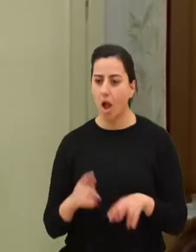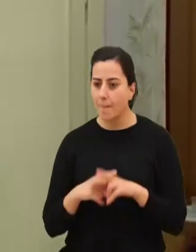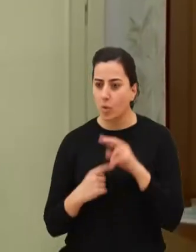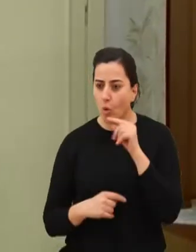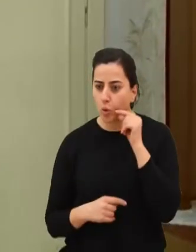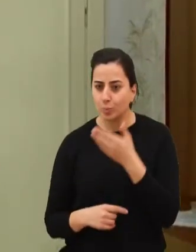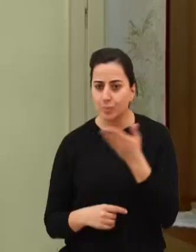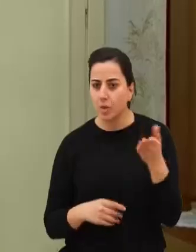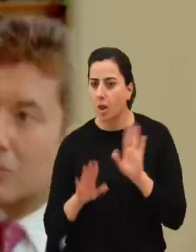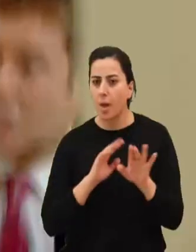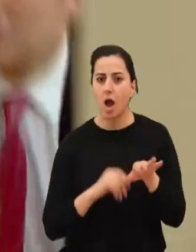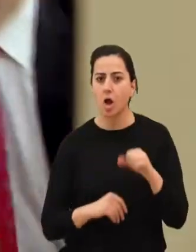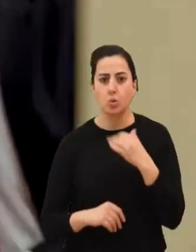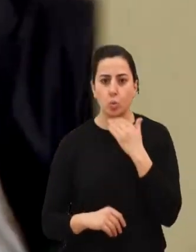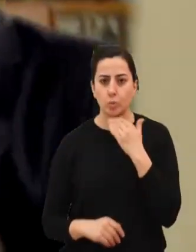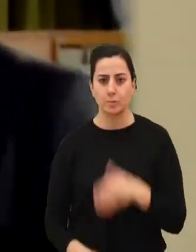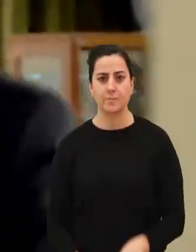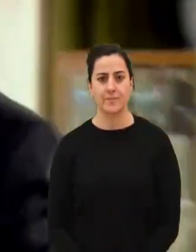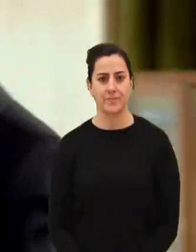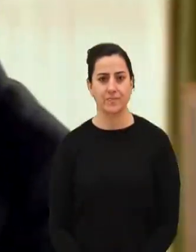Ahmet oğlum, bu kapı açılmıyor.